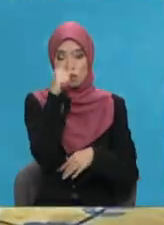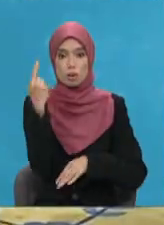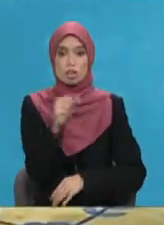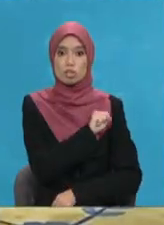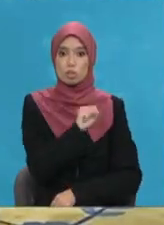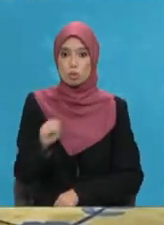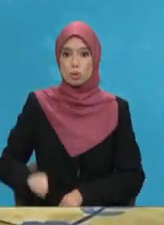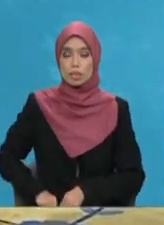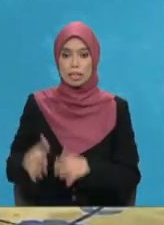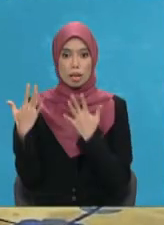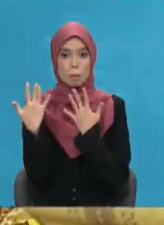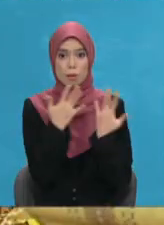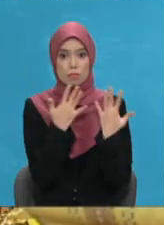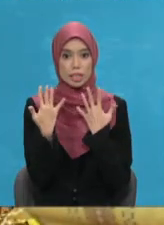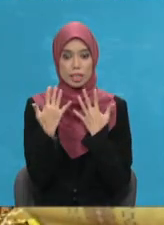Baginda